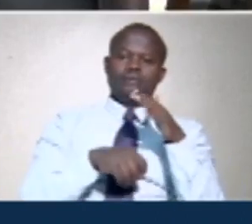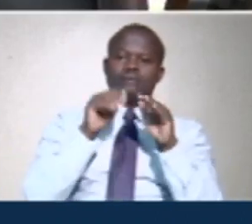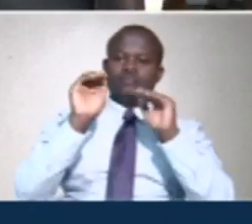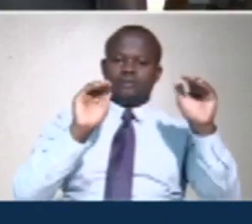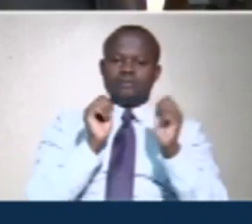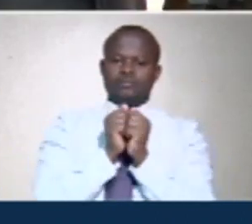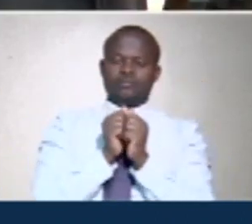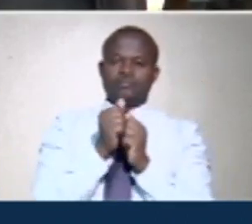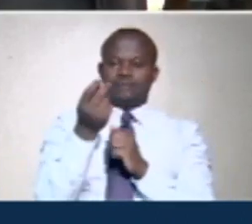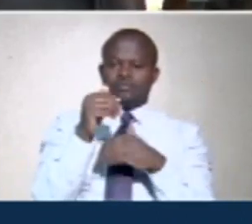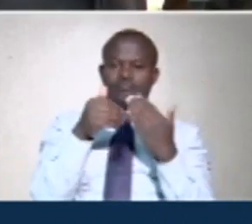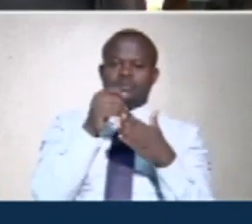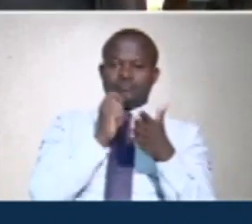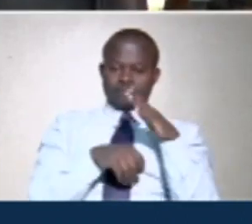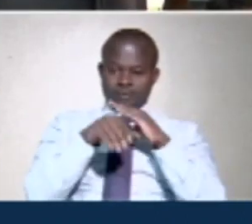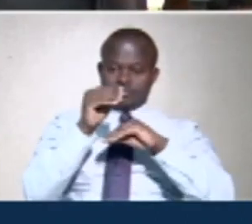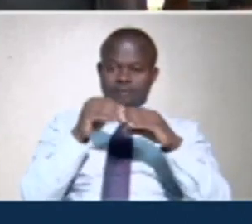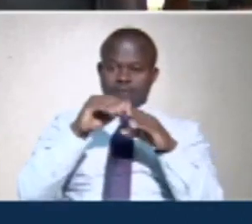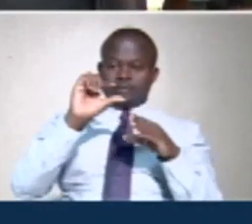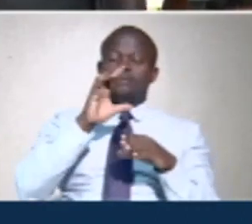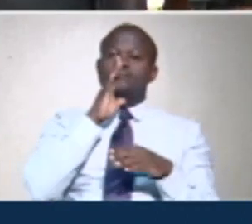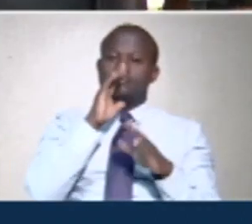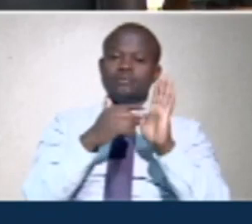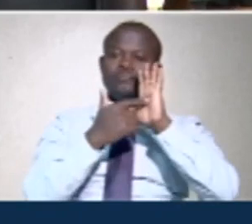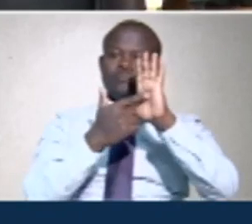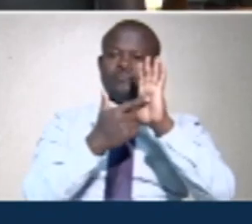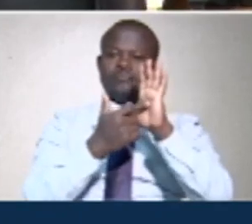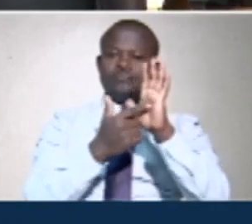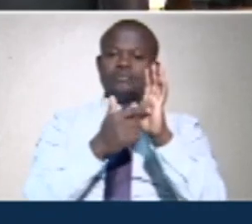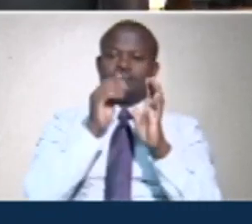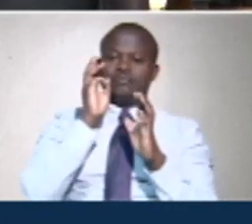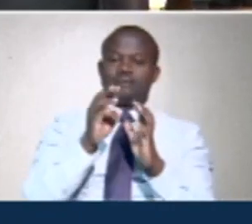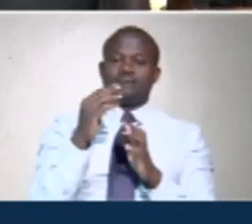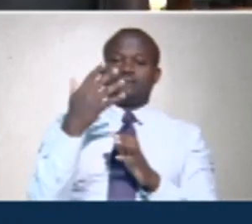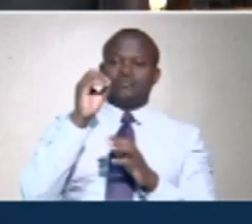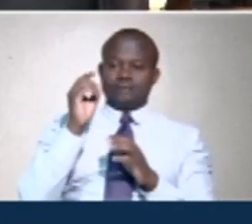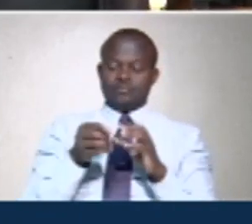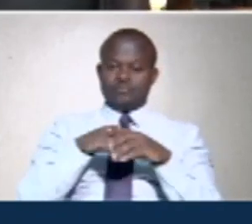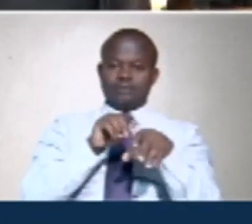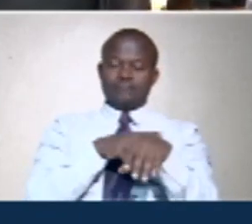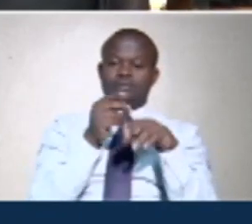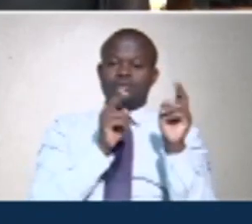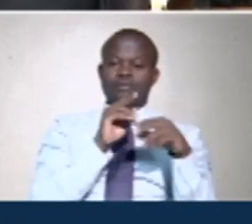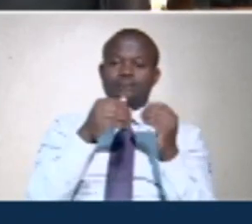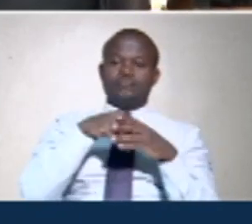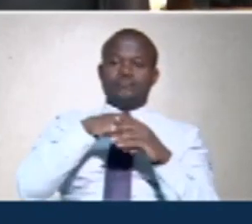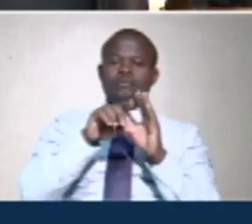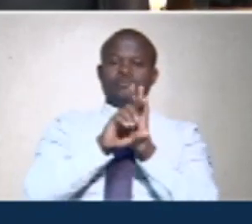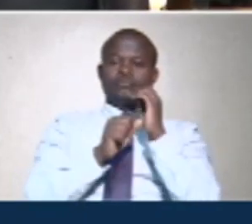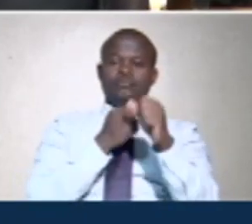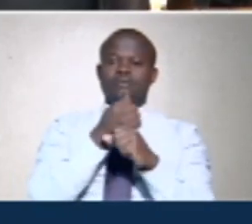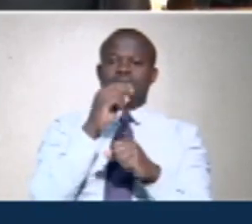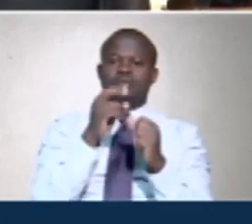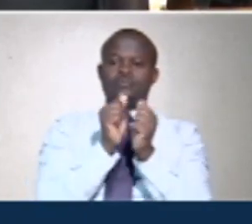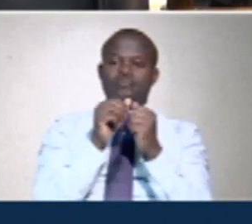yabazwaga amafaranga yakibwaga umucuruzi muto watinze kumenyekanisha azaba 50,000 mu gihe ubusanzwe mu itegeko rya